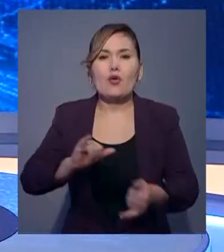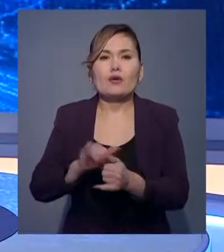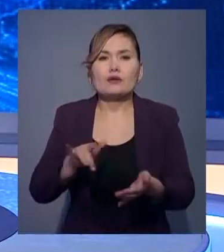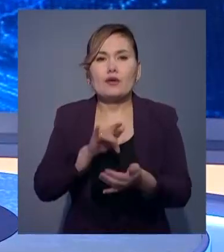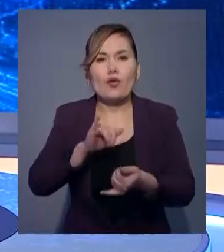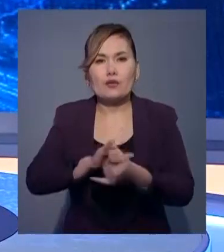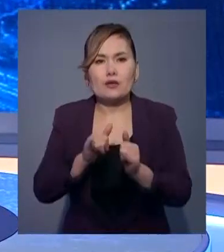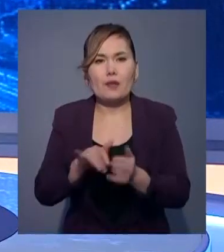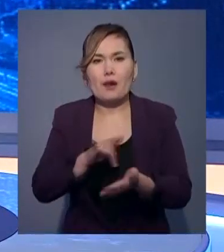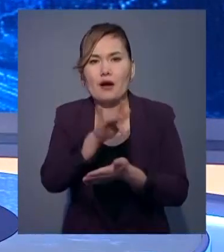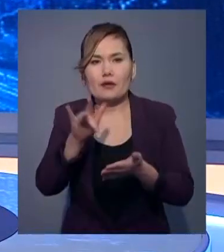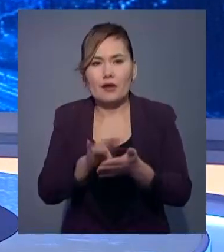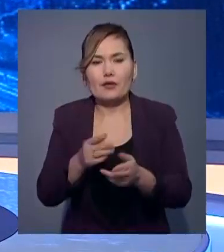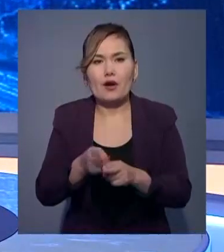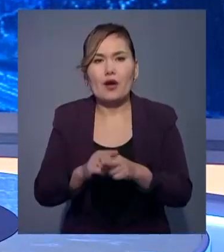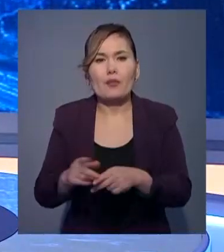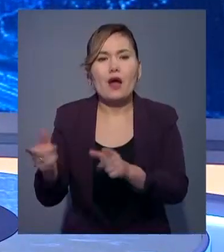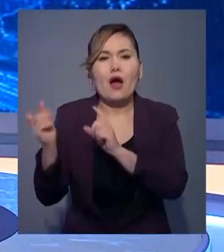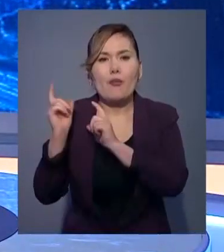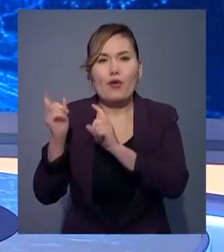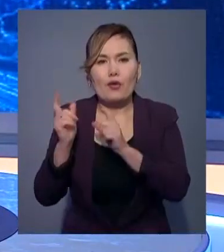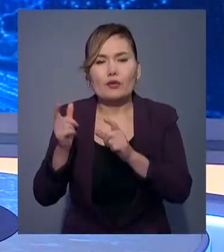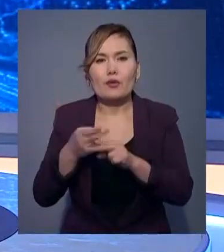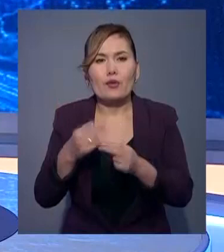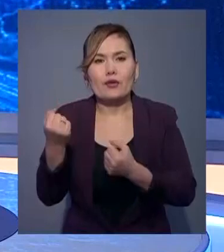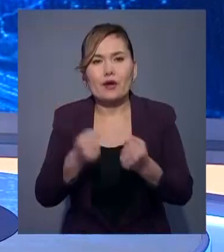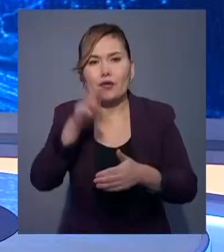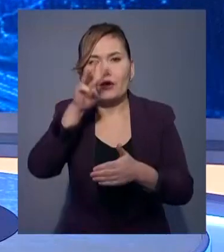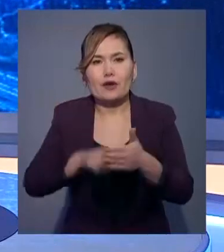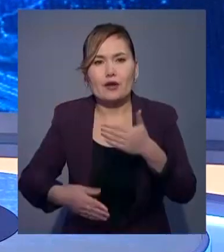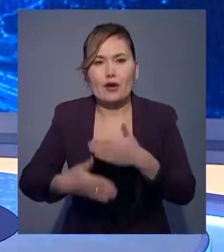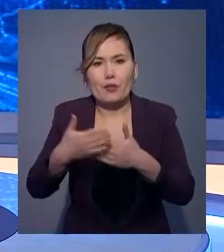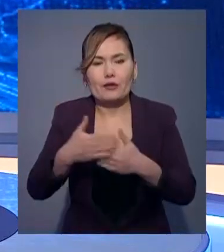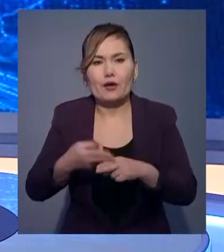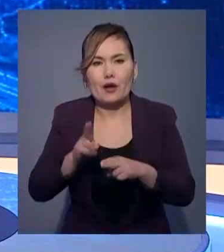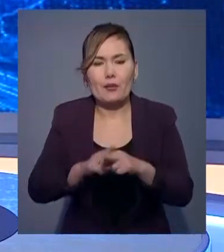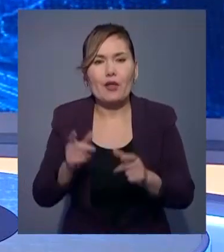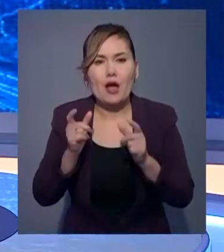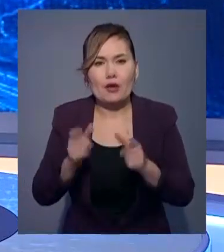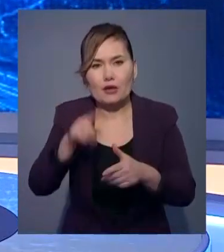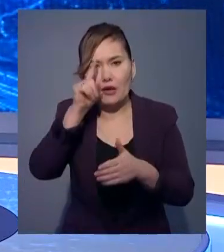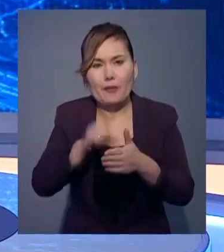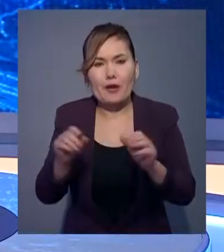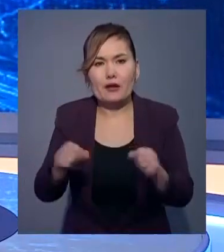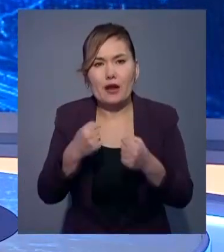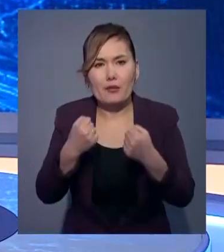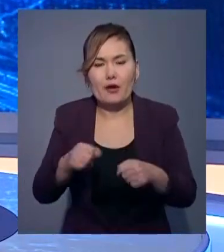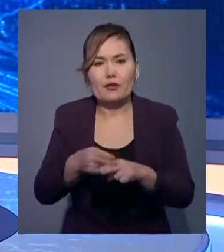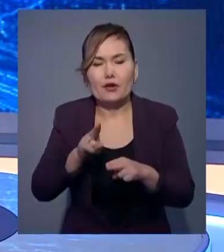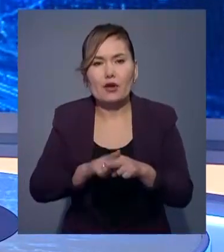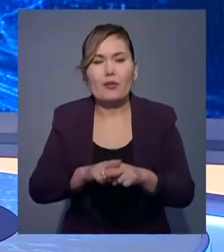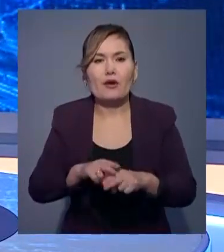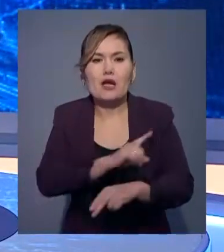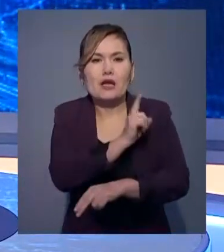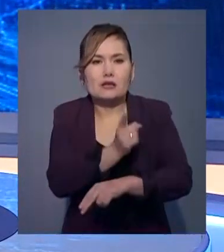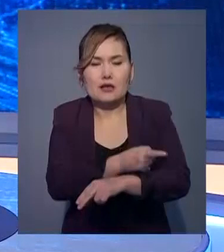Өскеменде эвакуаторға тиелген көлікке айыппұл салынды. Темір тұлпар иесіне келген түбіртекке сенсе қол жылдамдықты белгіленген